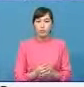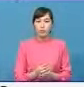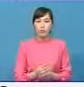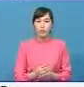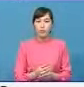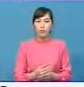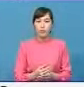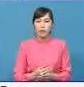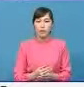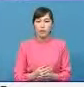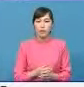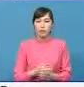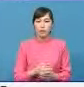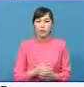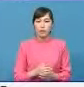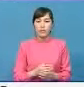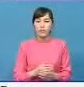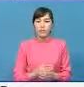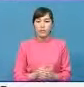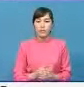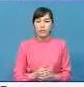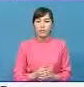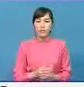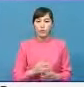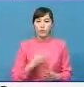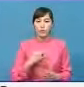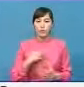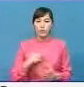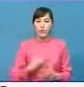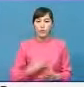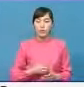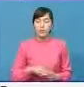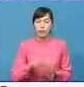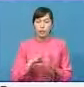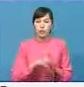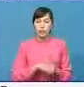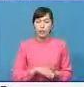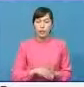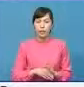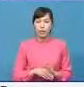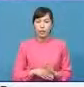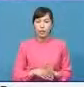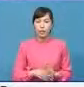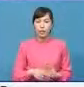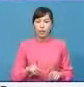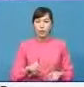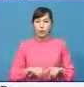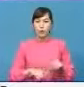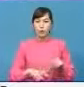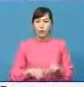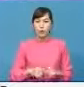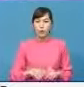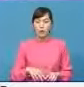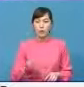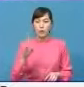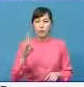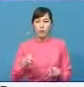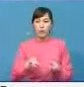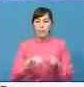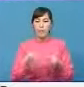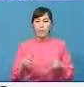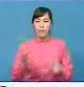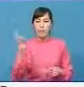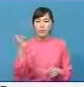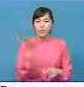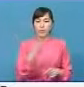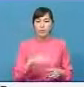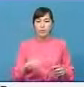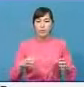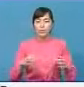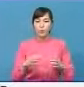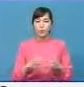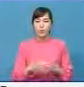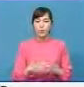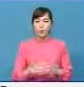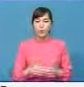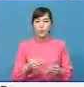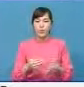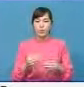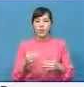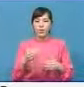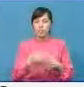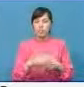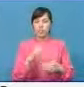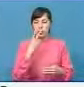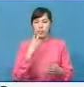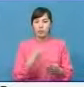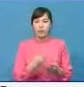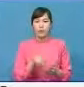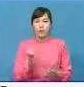жанынан табылады. Осылайша ұнжырғасы түсіп жүргендер ет жақын туыстарынан гөрі соларды пір санауды жөн көреді. Сондықтан біздің басты міндетіміз жастарды қай